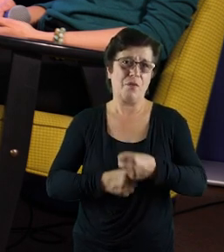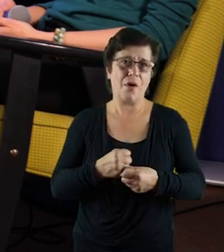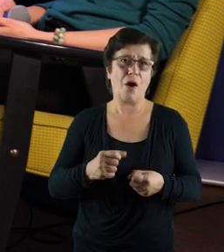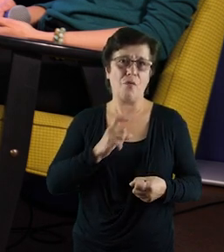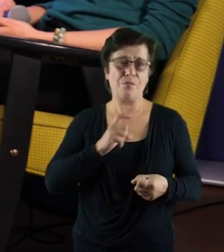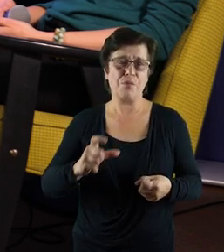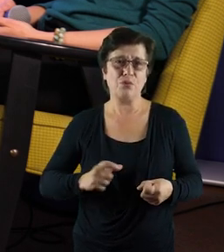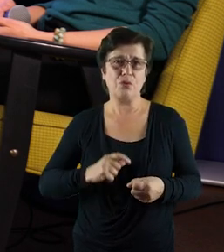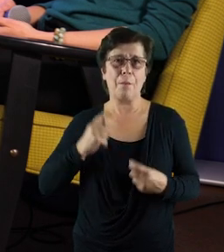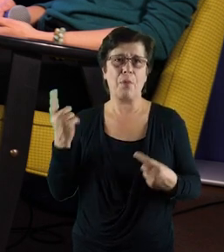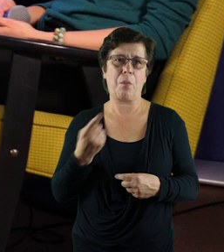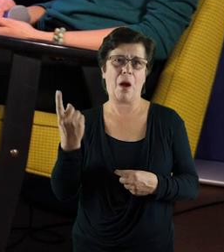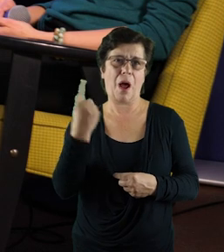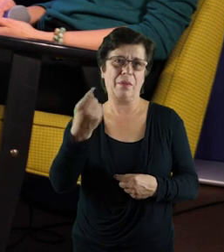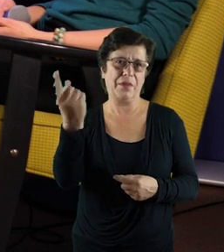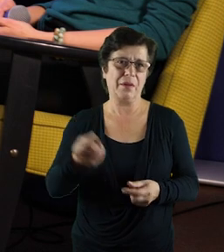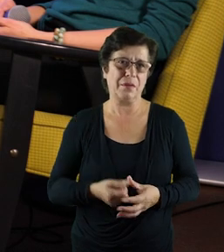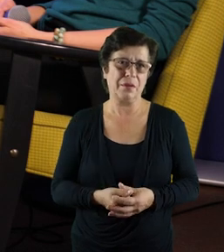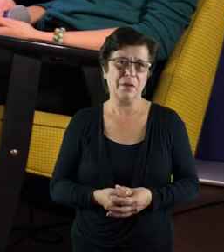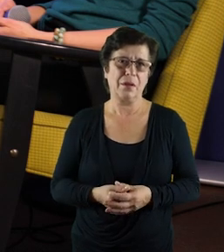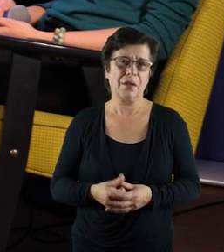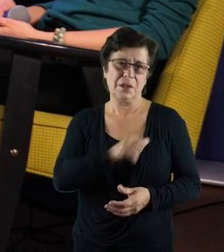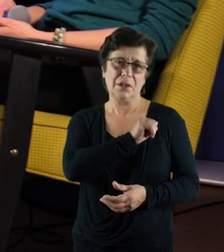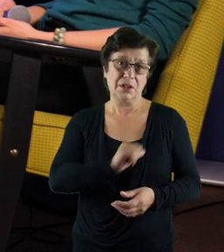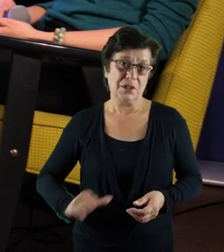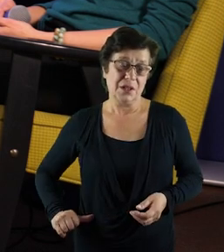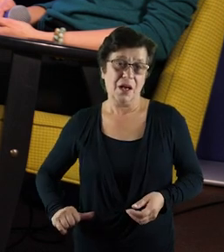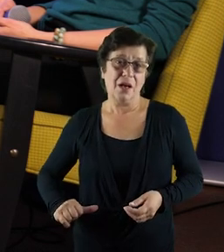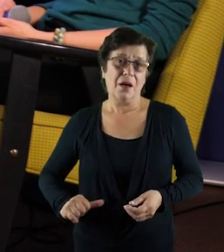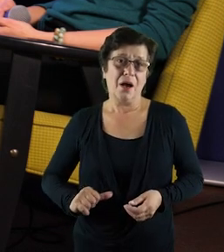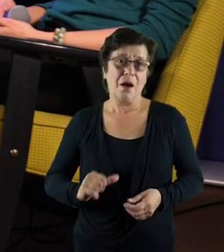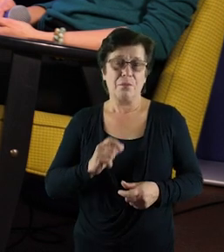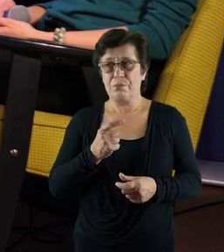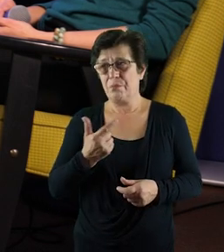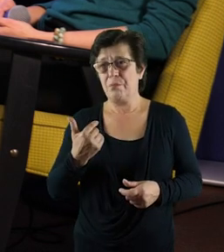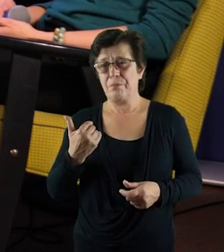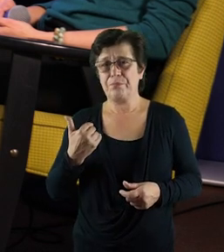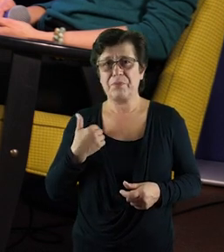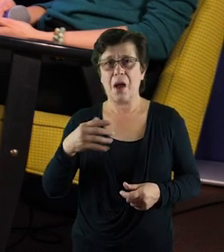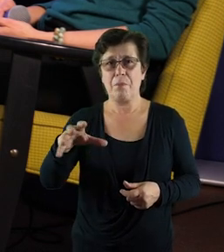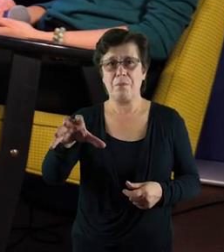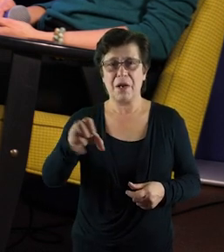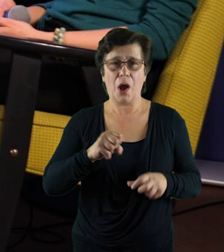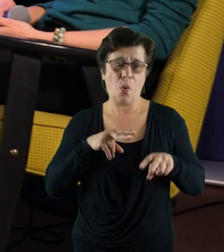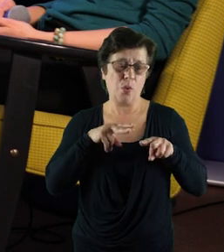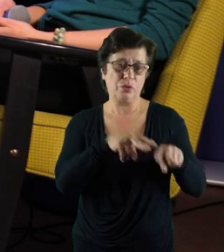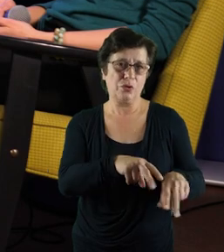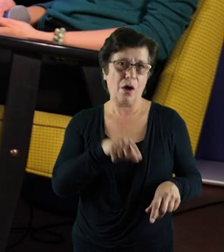biurze propagandy i jakby sam jakby uczestniczył w tym, co się działo. Co prawda nie pisał